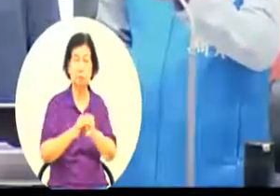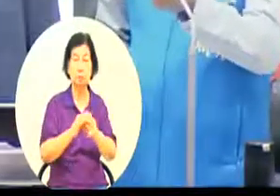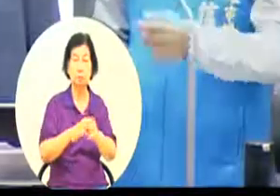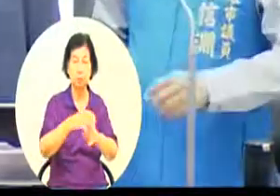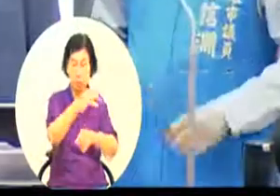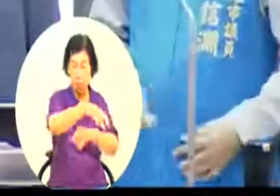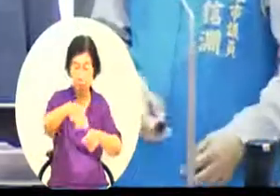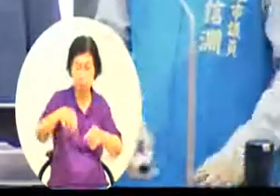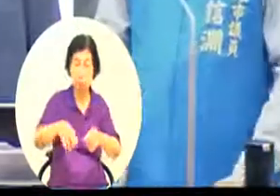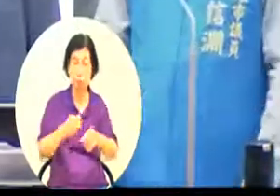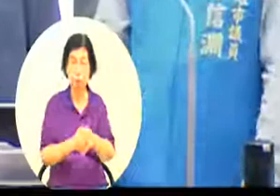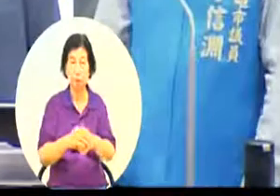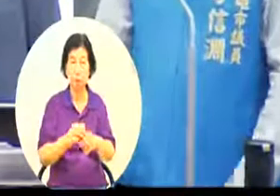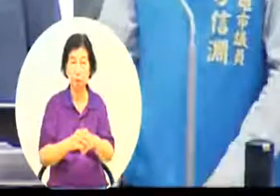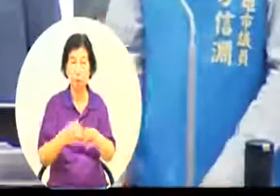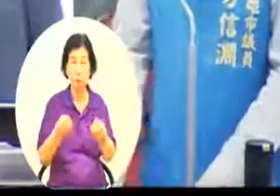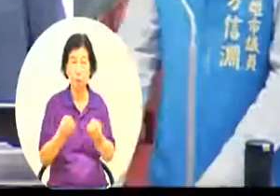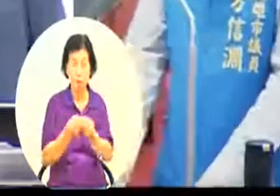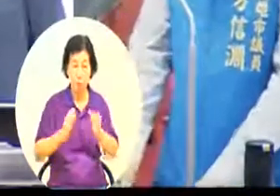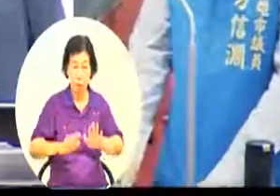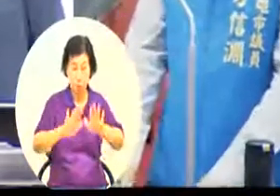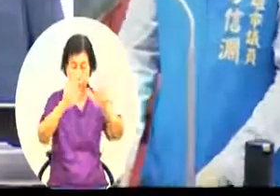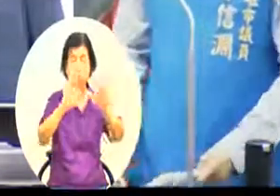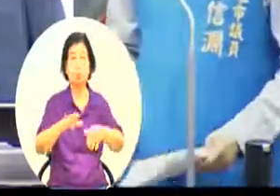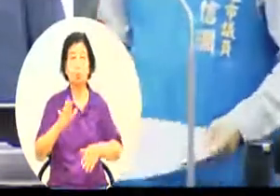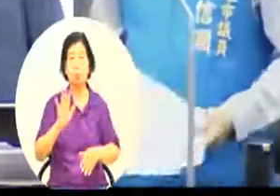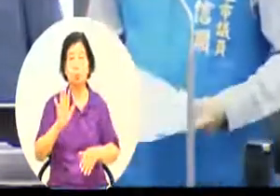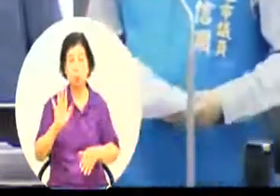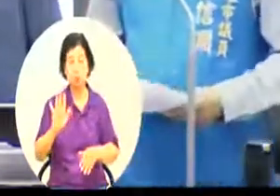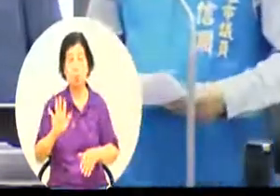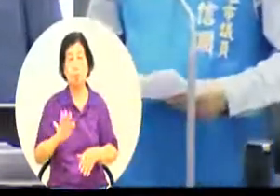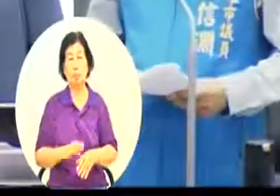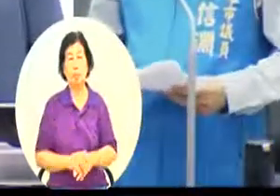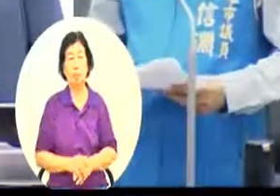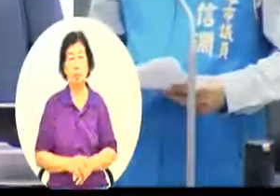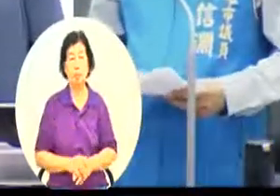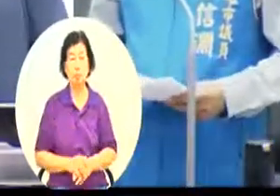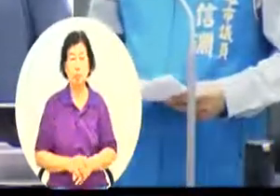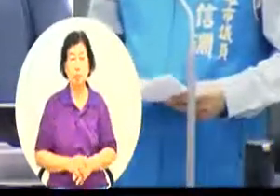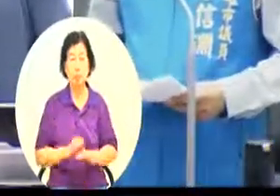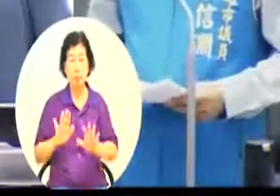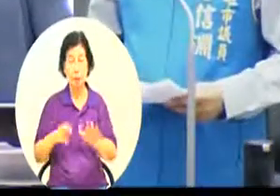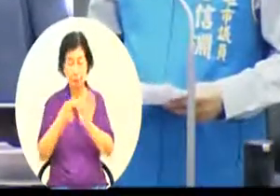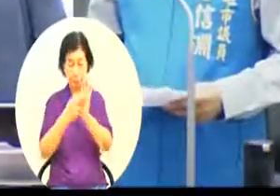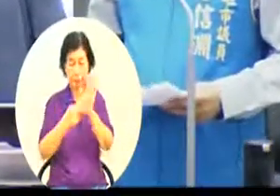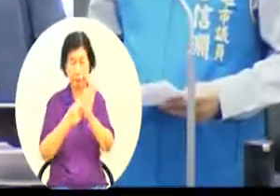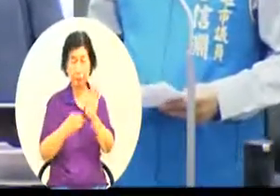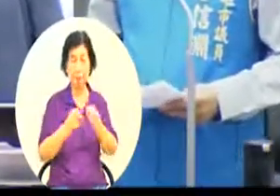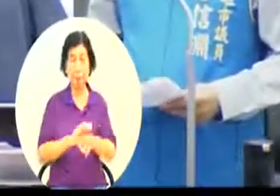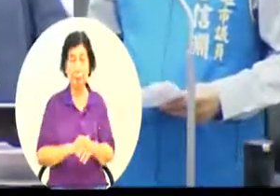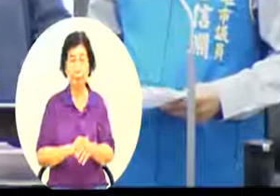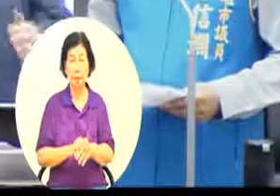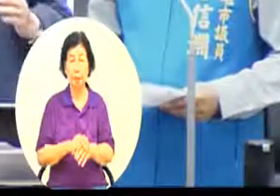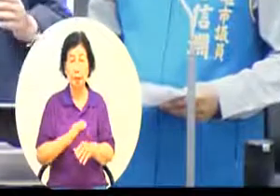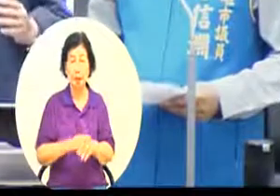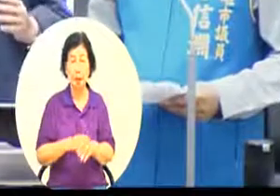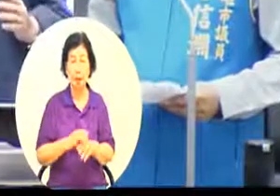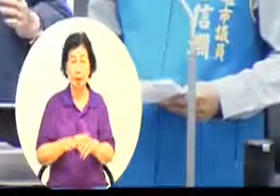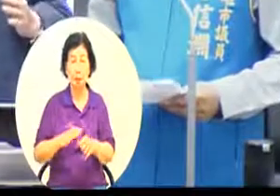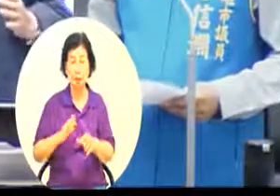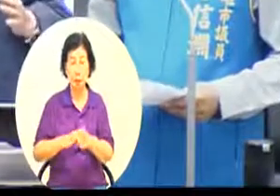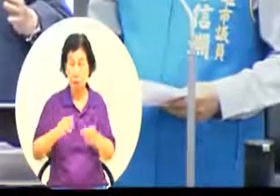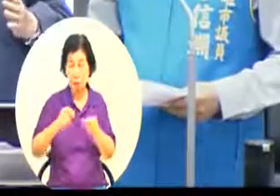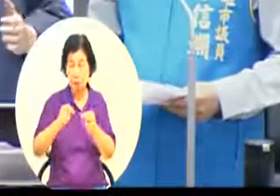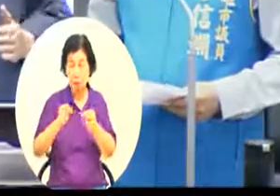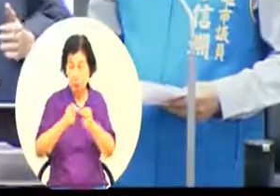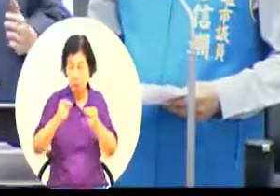都是我们可以预见，所以讲我是甲本议员说明，当然自偿性，咱高雄市